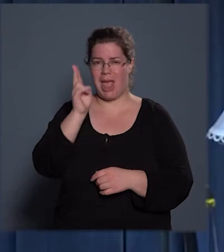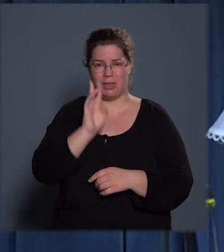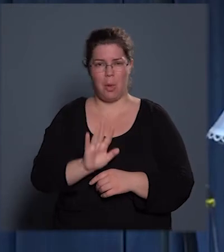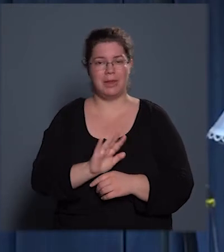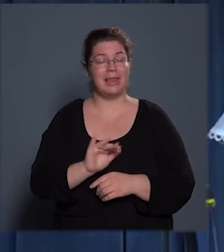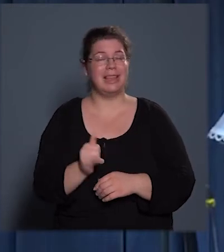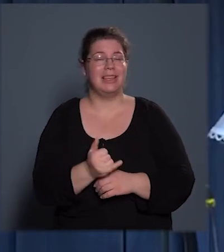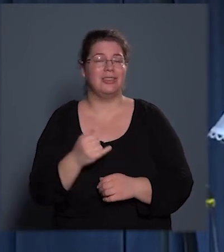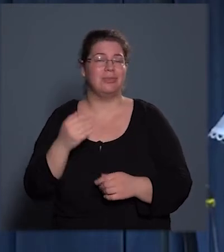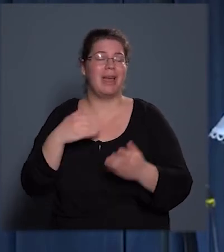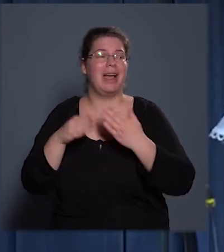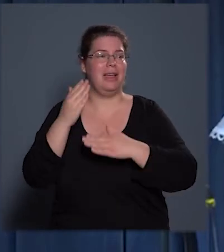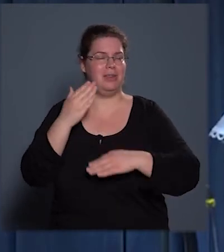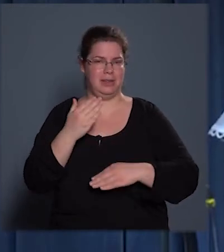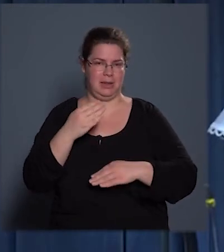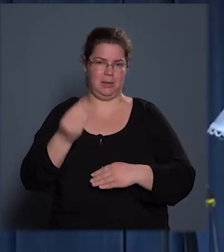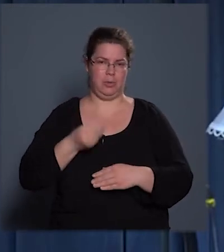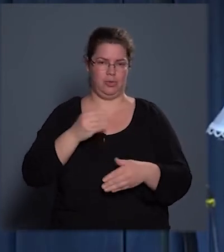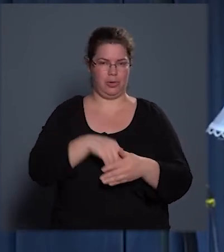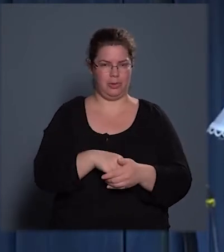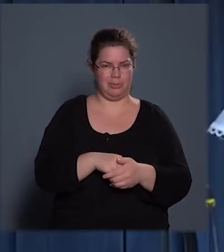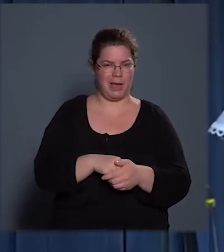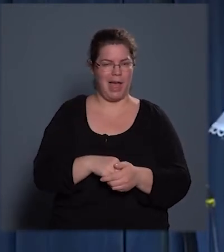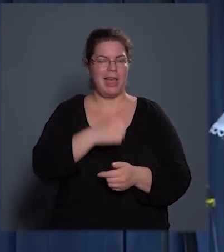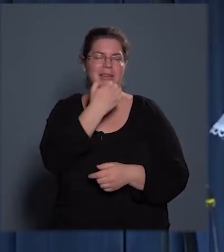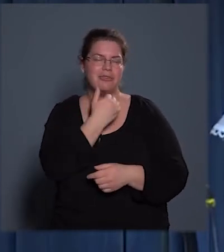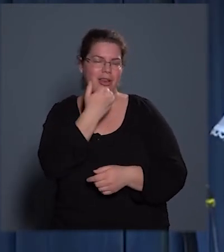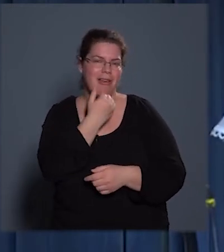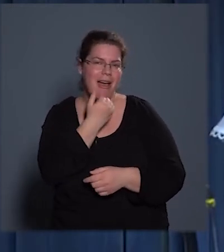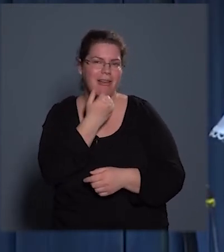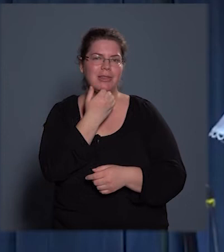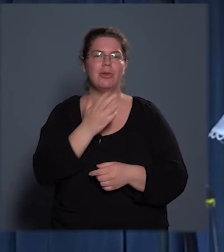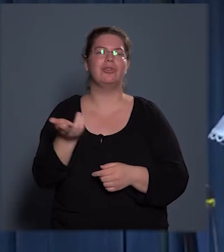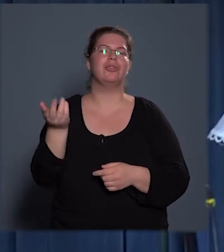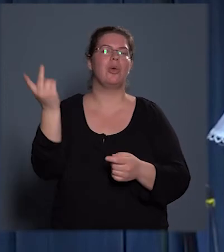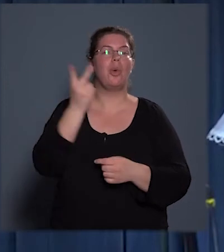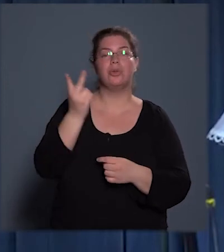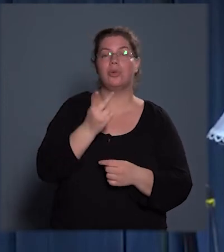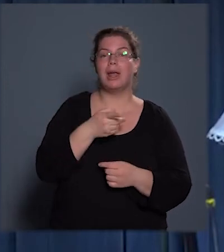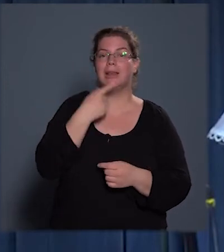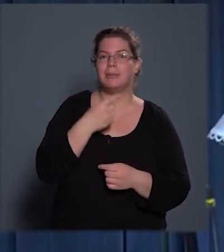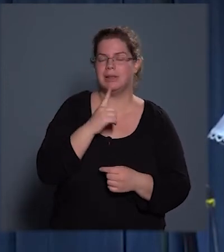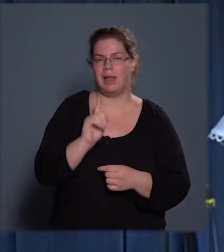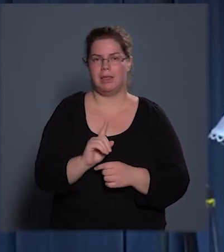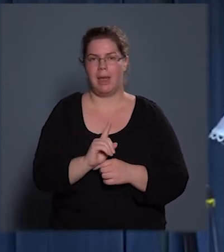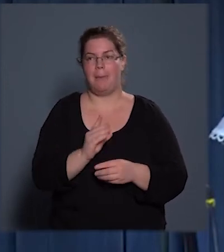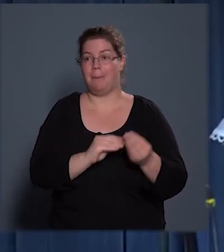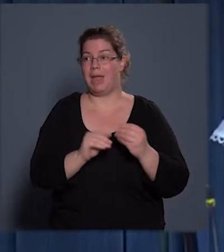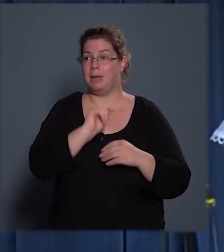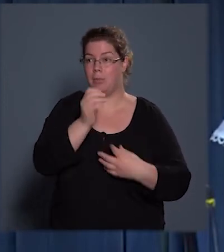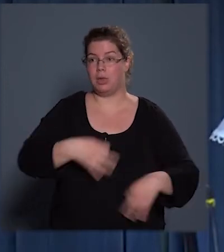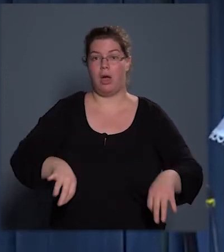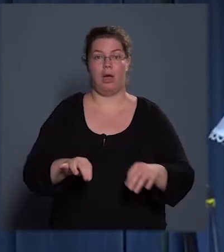és elevenítik meg a műsoraikban. Sajátos kultúrát említettem, mert egy magyar főváros